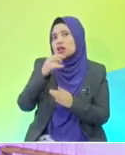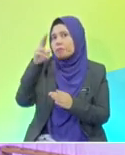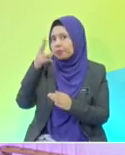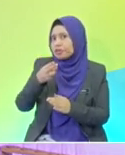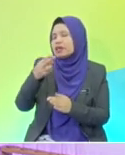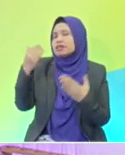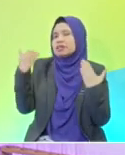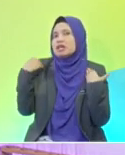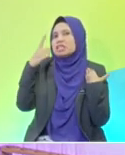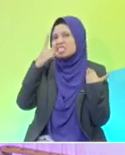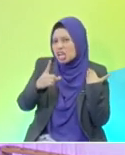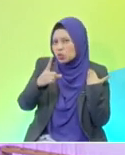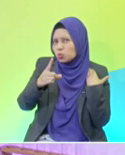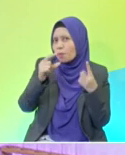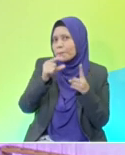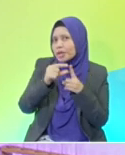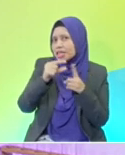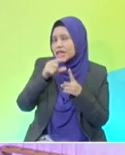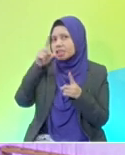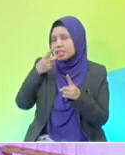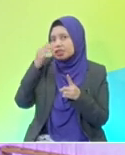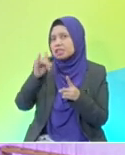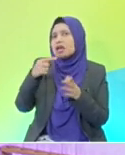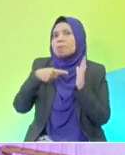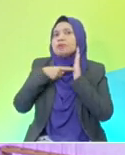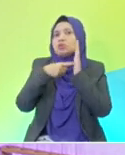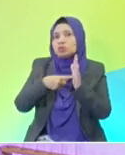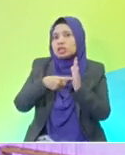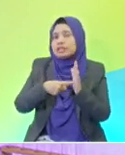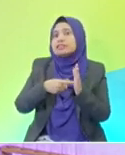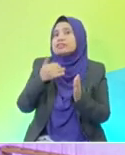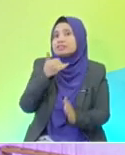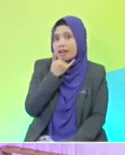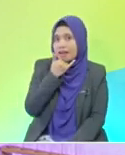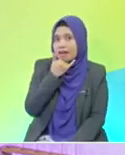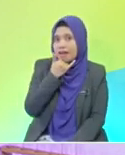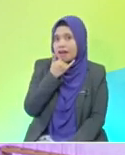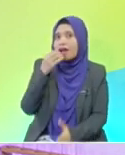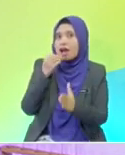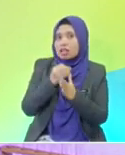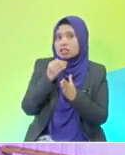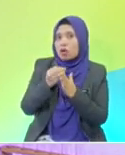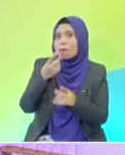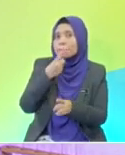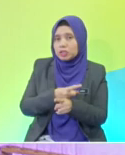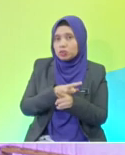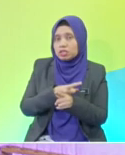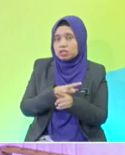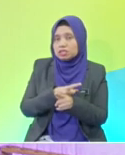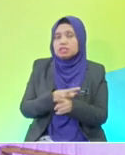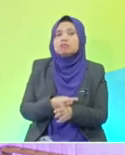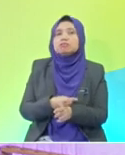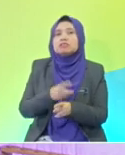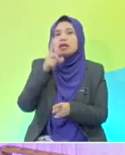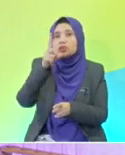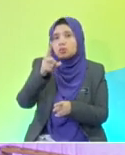satu patah perkataan saja yang menunjukkan dia salah ataupun dia betul melambangkan bentuk atau salah itu melibatkan